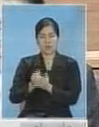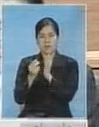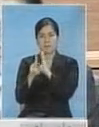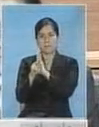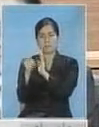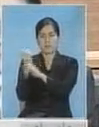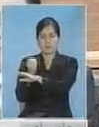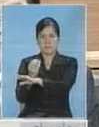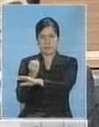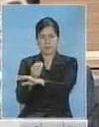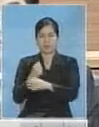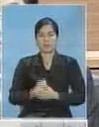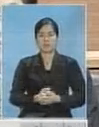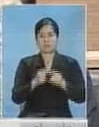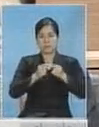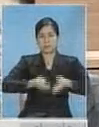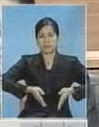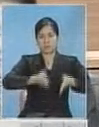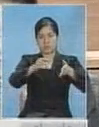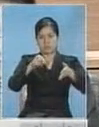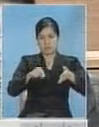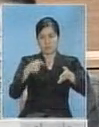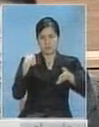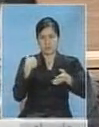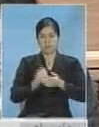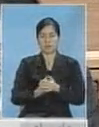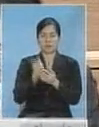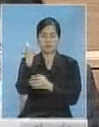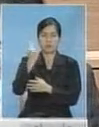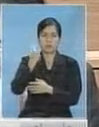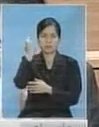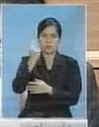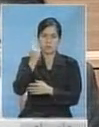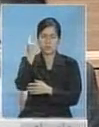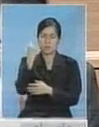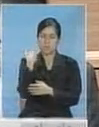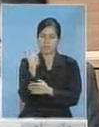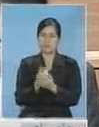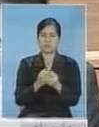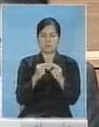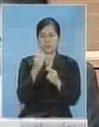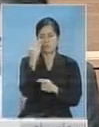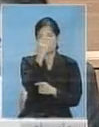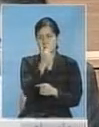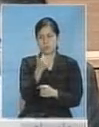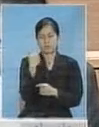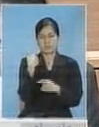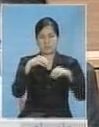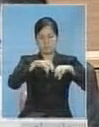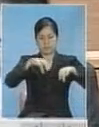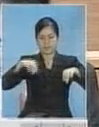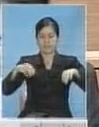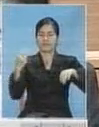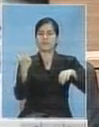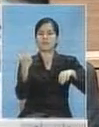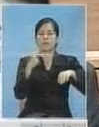เส้นนี้เป็นถนนเชื่อมแหล่งท่องเที่ยวถึง3แห่งที่เป็นมรดกโลกมีแห่งเดียวในประเทศไทยมีม